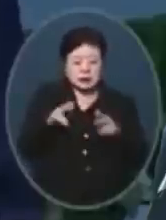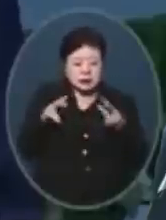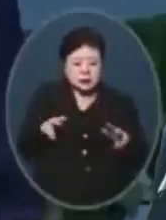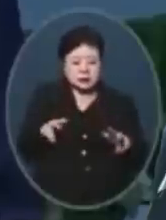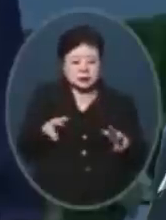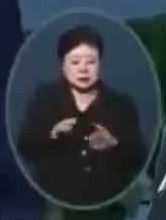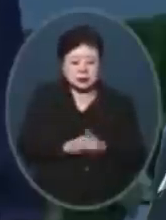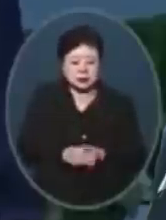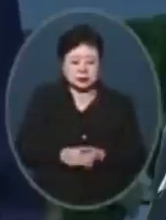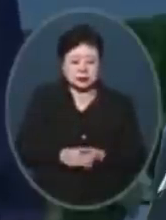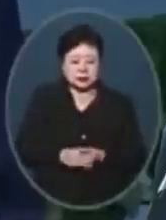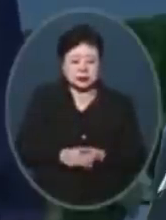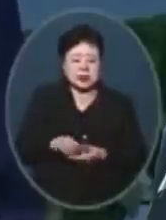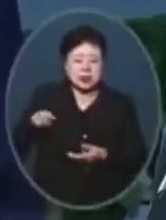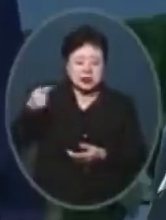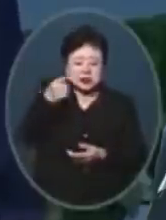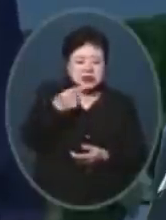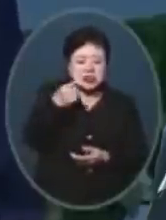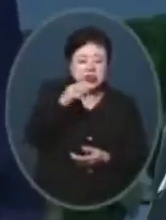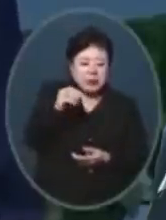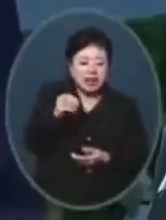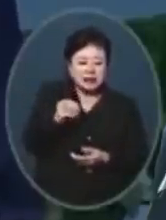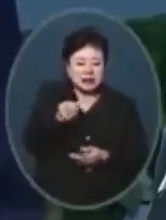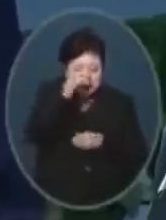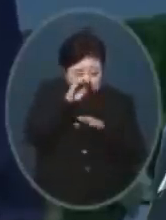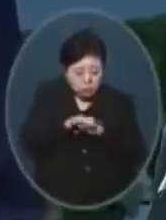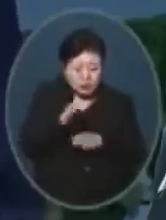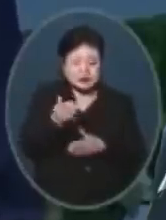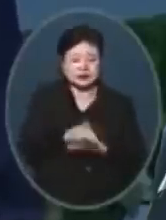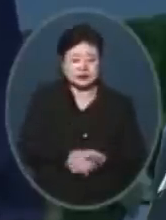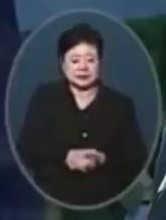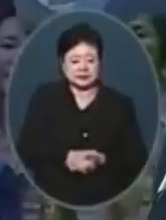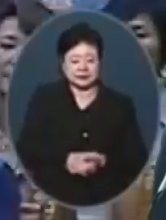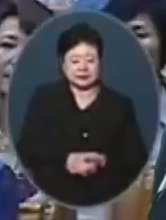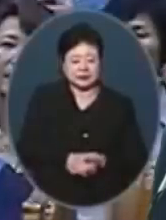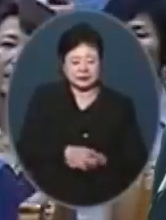지금은 100만을 넘어 1000만이 되었습니다.